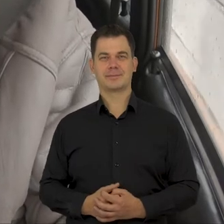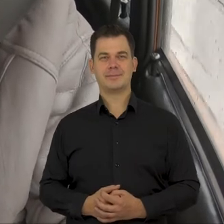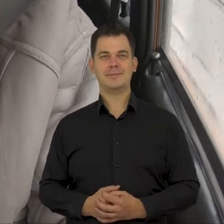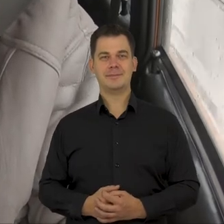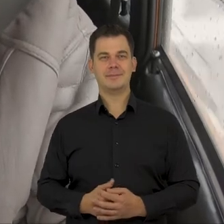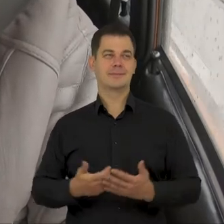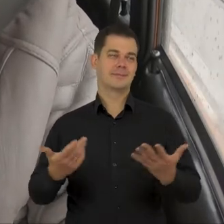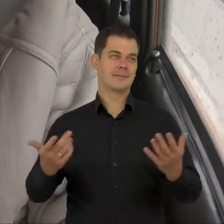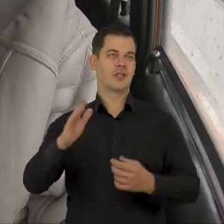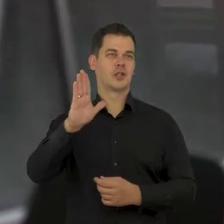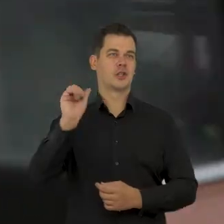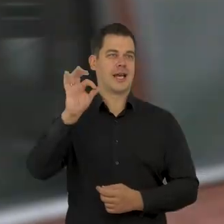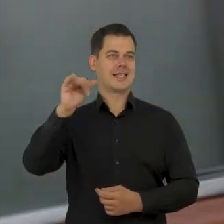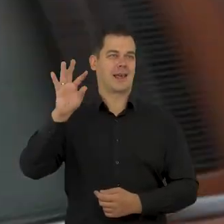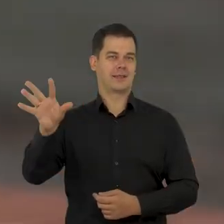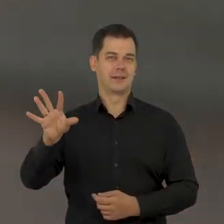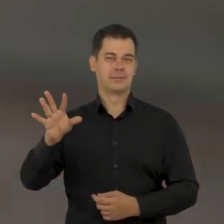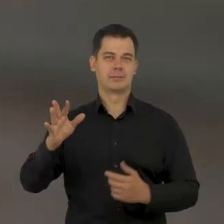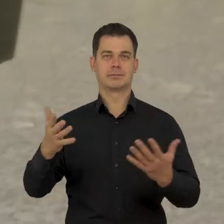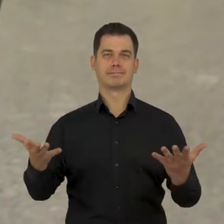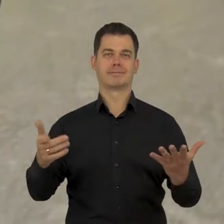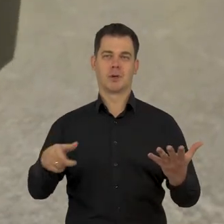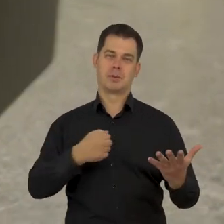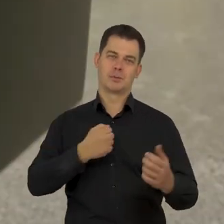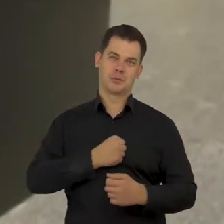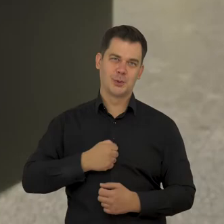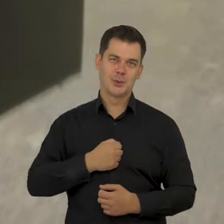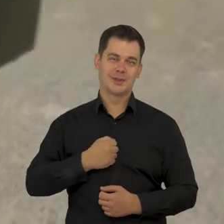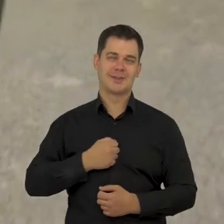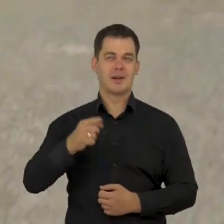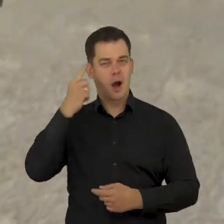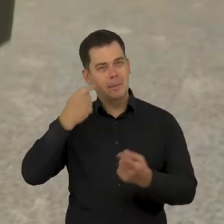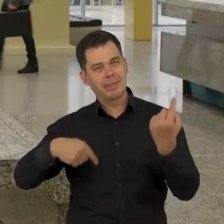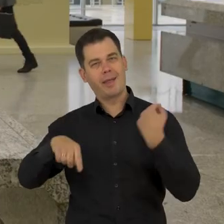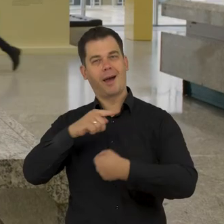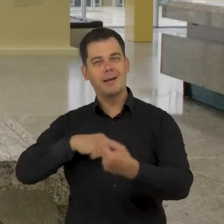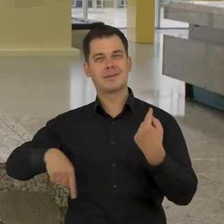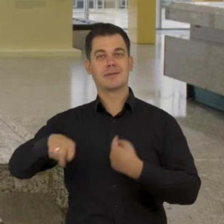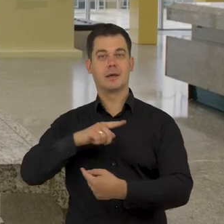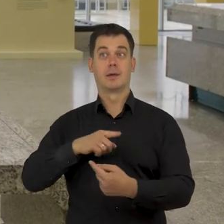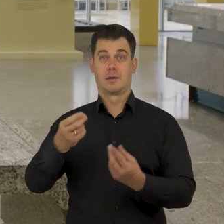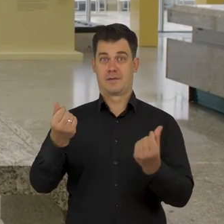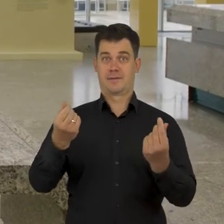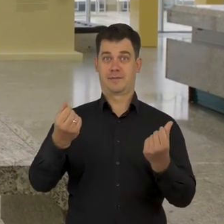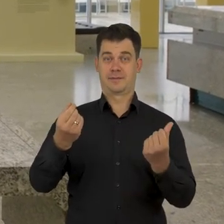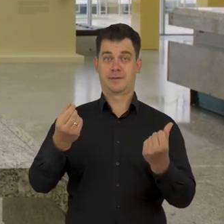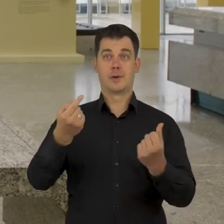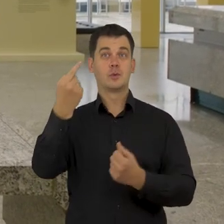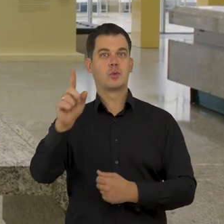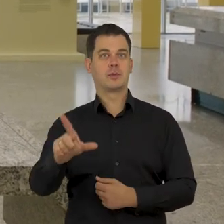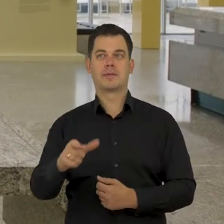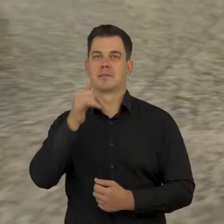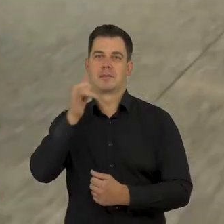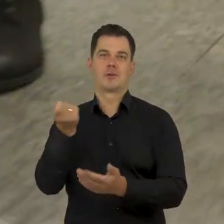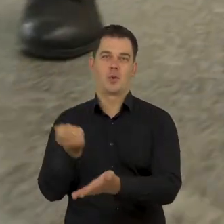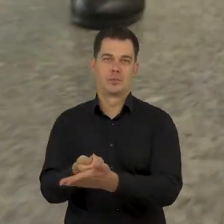No dobrze, to będzie 600. I tak w tym smutnym i absurdalnym kombinowaniu z walutą, za którą nie było